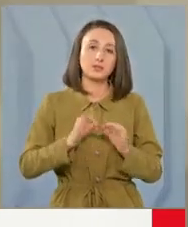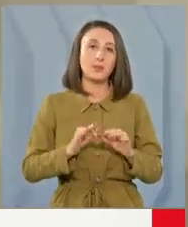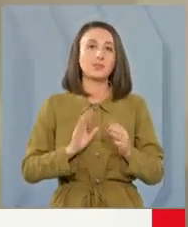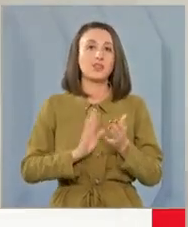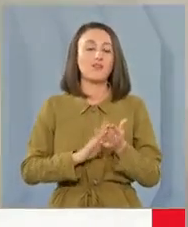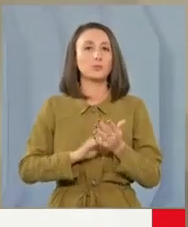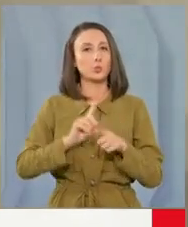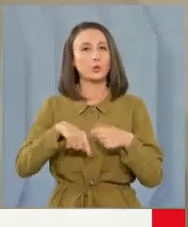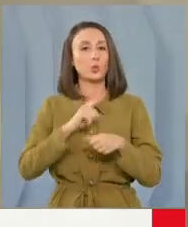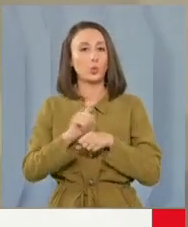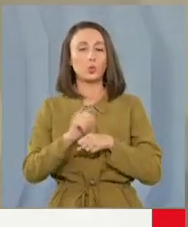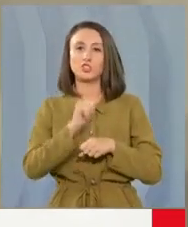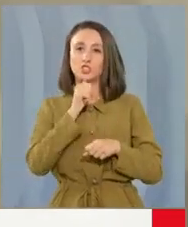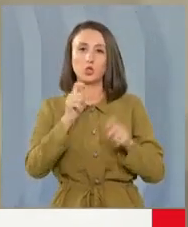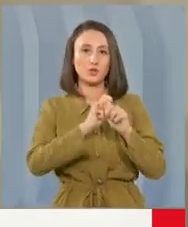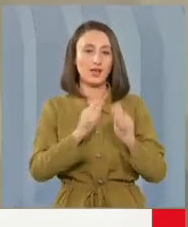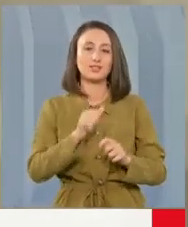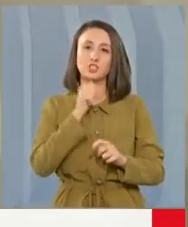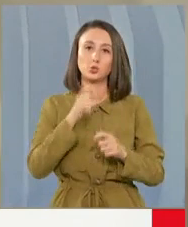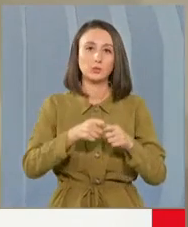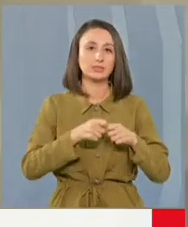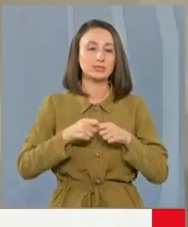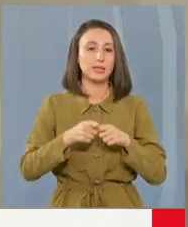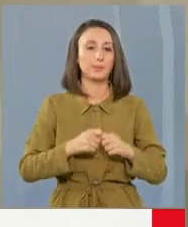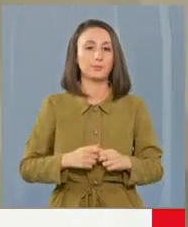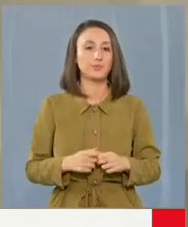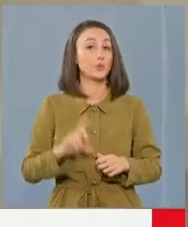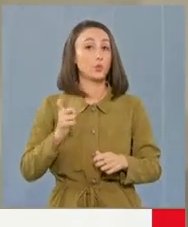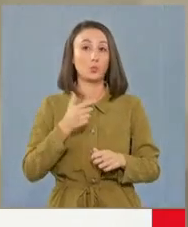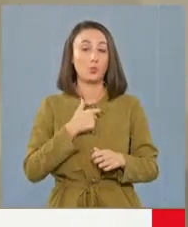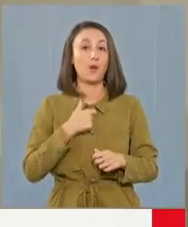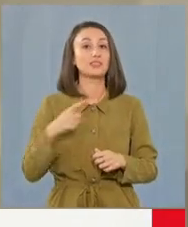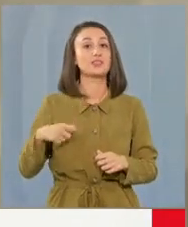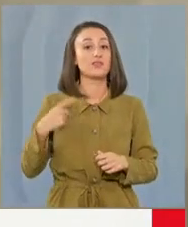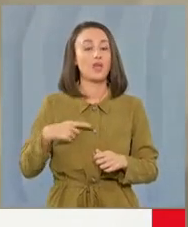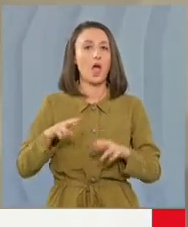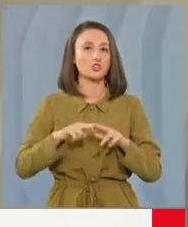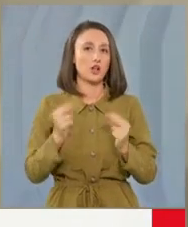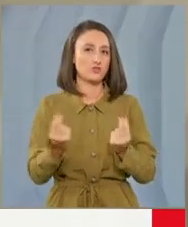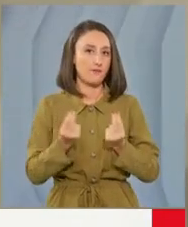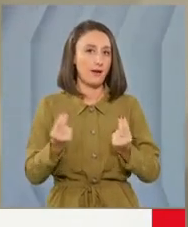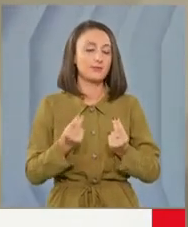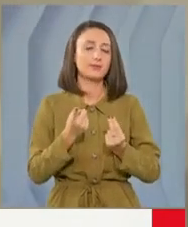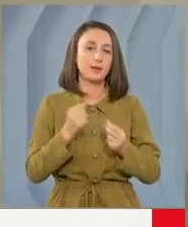duce de fapt la următorul lucru. În nicio țară, în niciun sistem, nu poate să existe așa ceva.